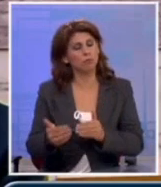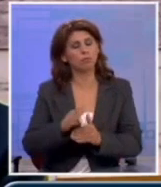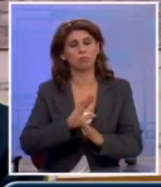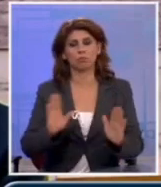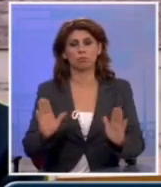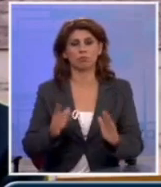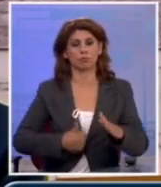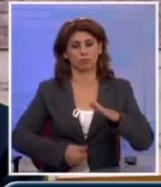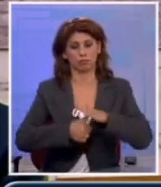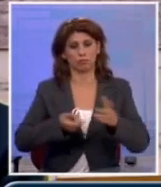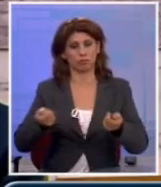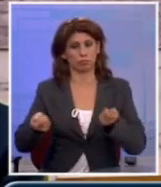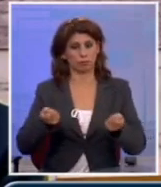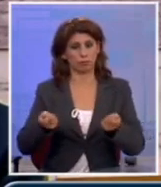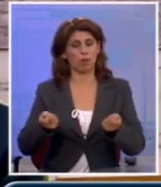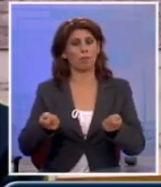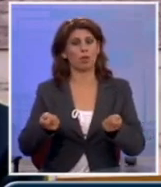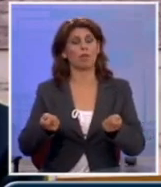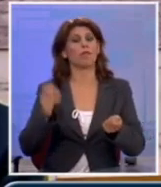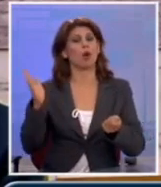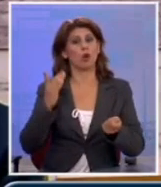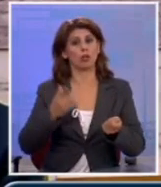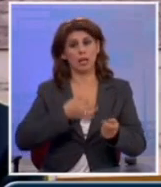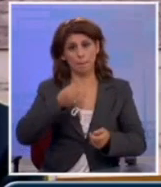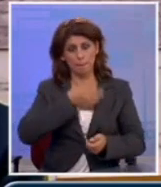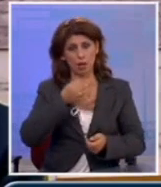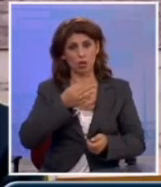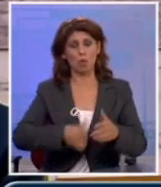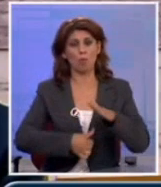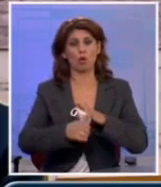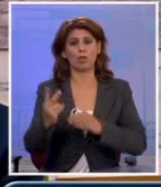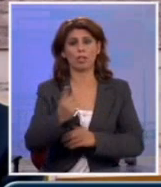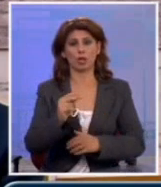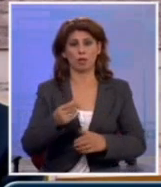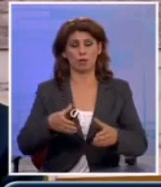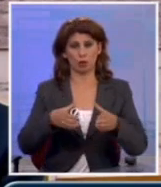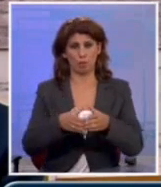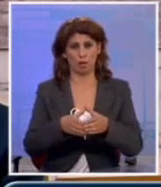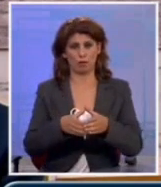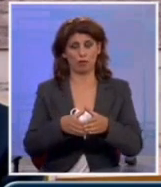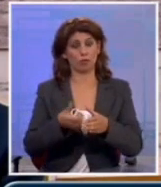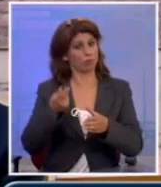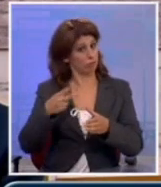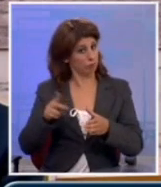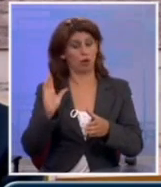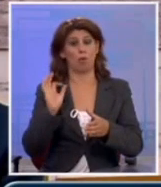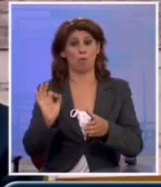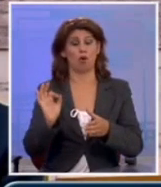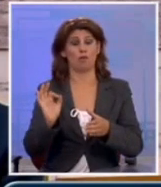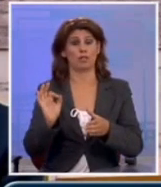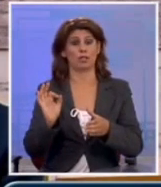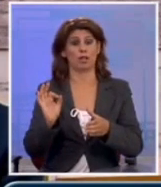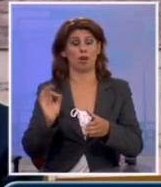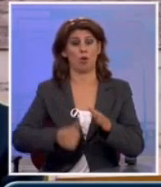να προεδρεύω όταν μιλούν πρόεδροι κοινοβουλευτικών ομάδων, πολύ περισσότερο ο πρόεδρος